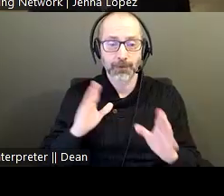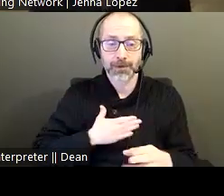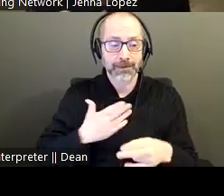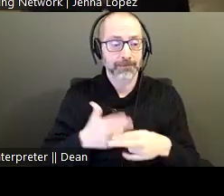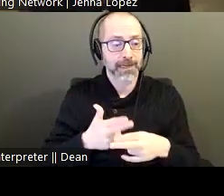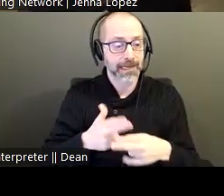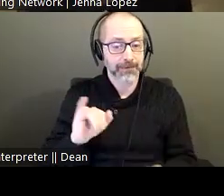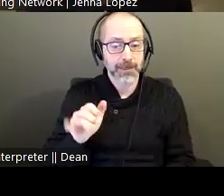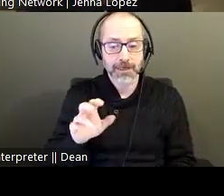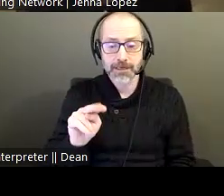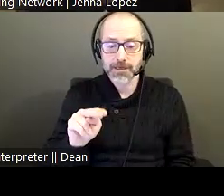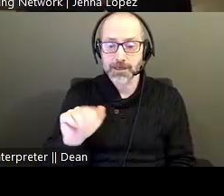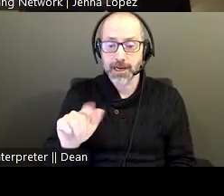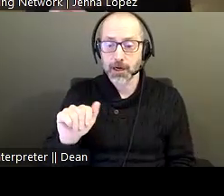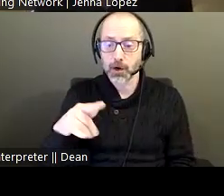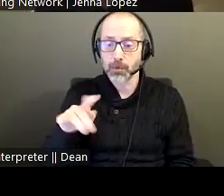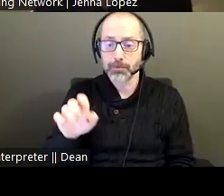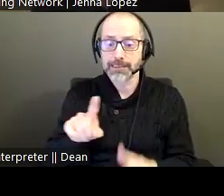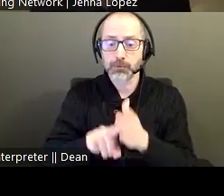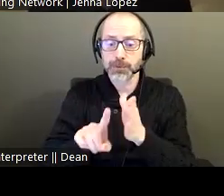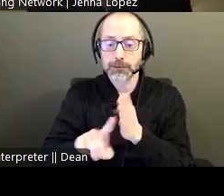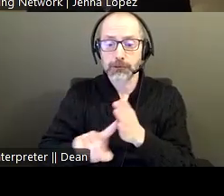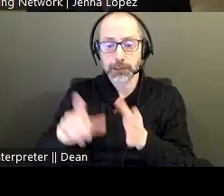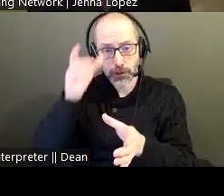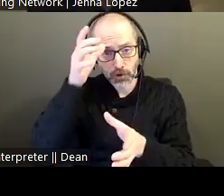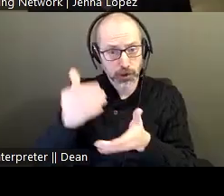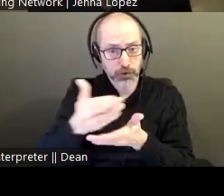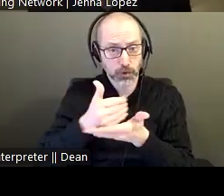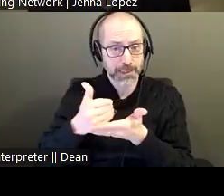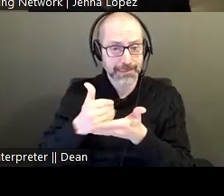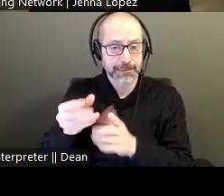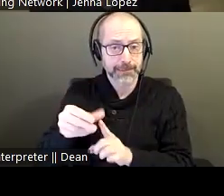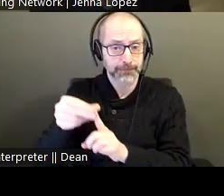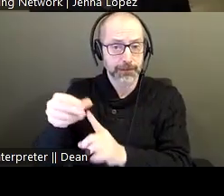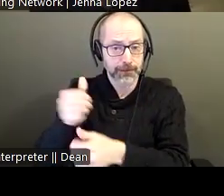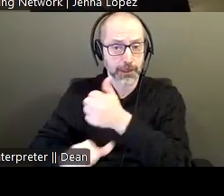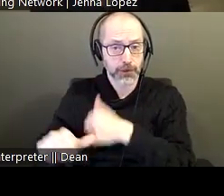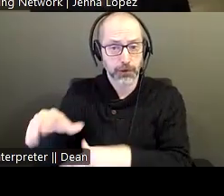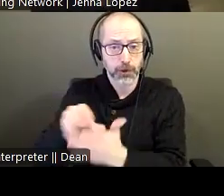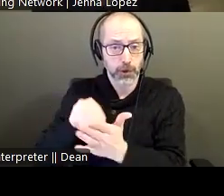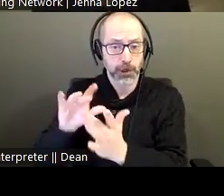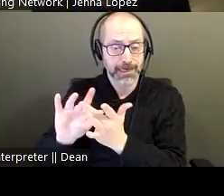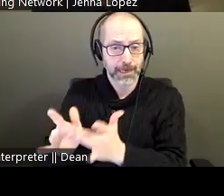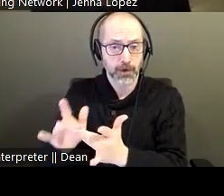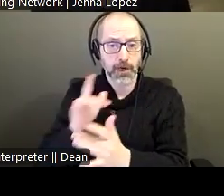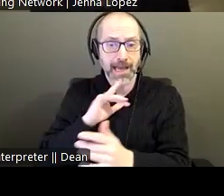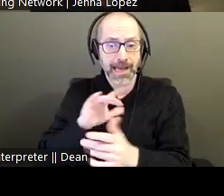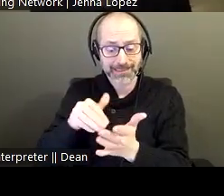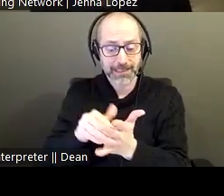Bonjour, je suis Jenna Lopez. Je suis spécialiste en recherche et en mobilisation des connaissances au sein du réseau Learning Network